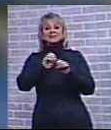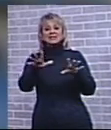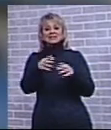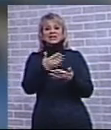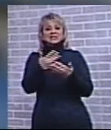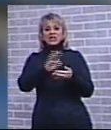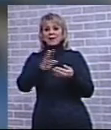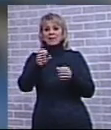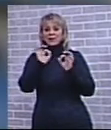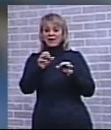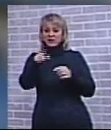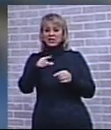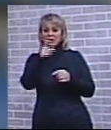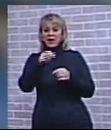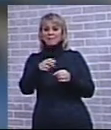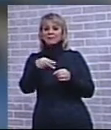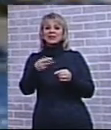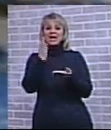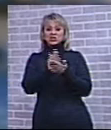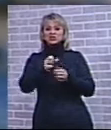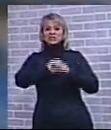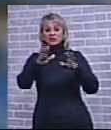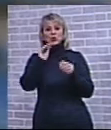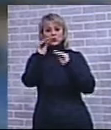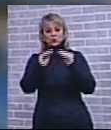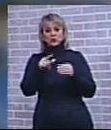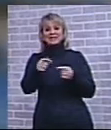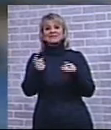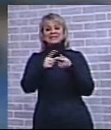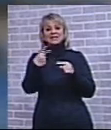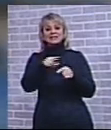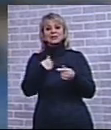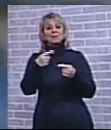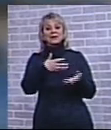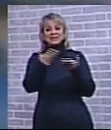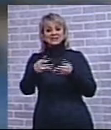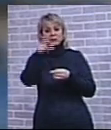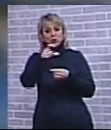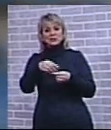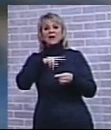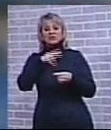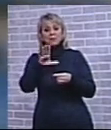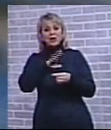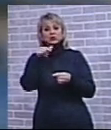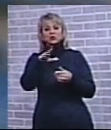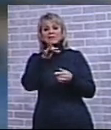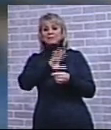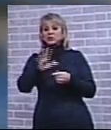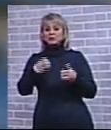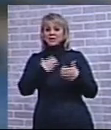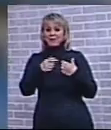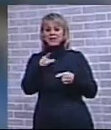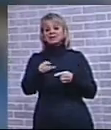распространяется недостоверная информация о нахождении взрывных устройств. В связи с этим мы призываем граждан к бдительности, но в то же время не поддаваться